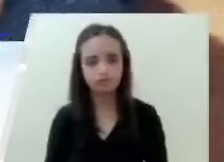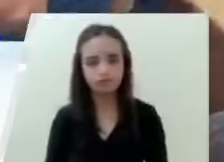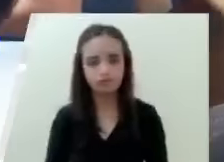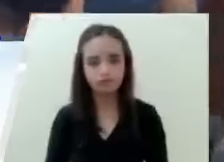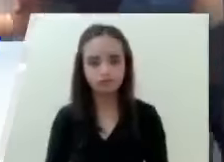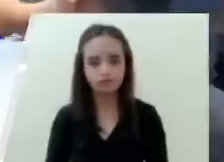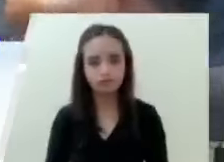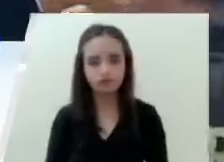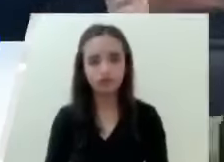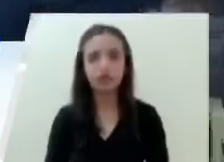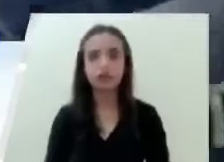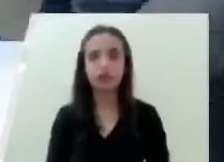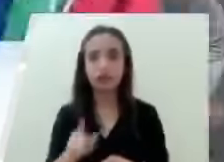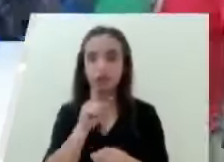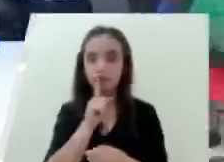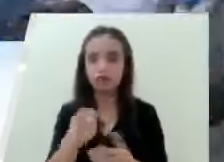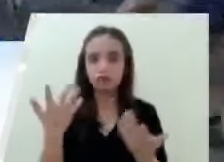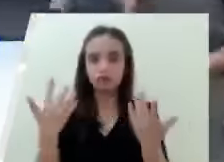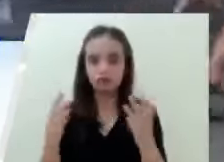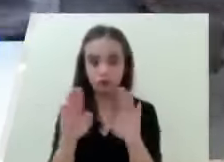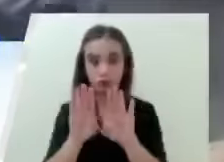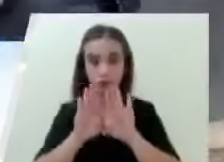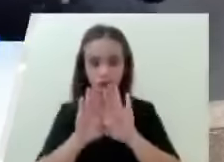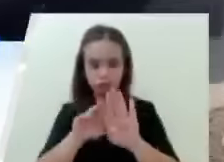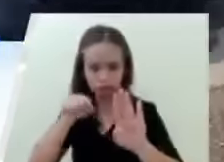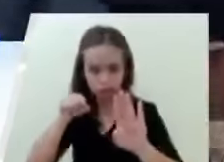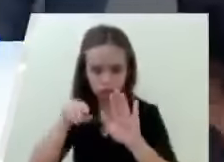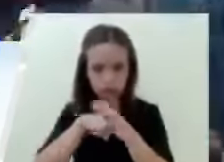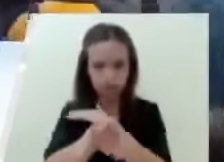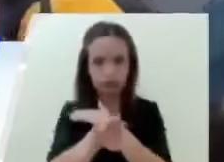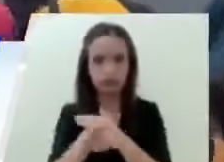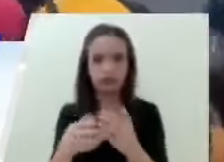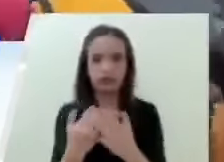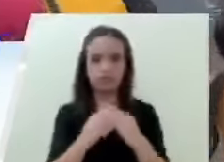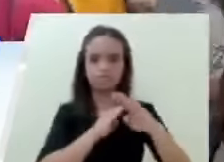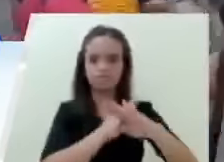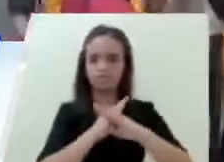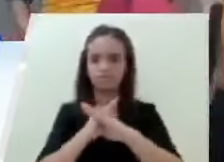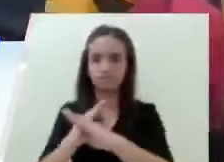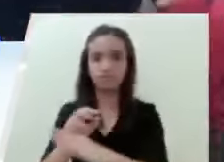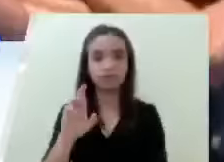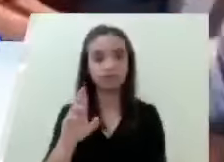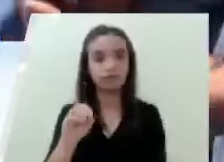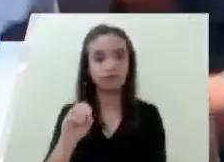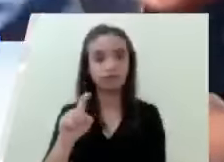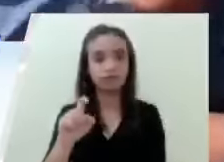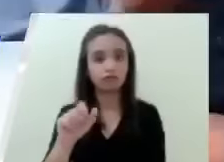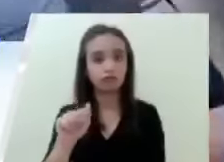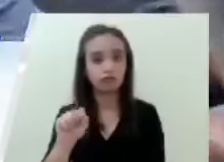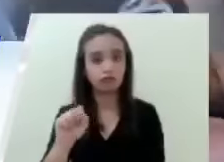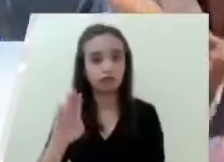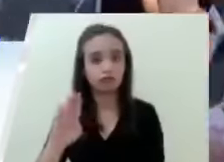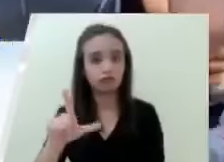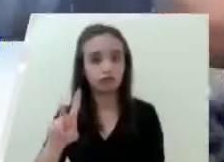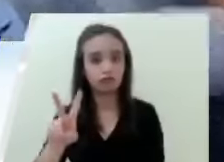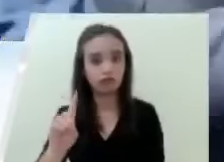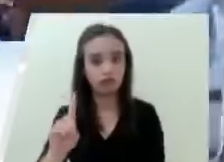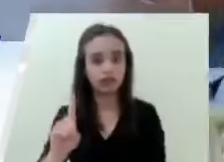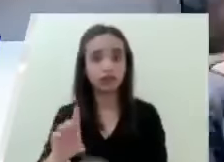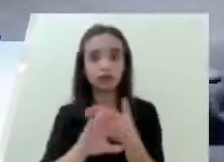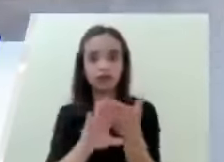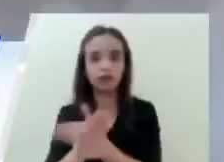Nakalusot man sa unang barikada, tuluyang naharang ang mga rallyista sa Rojas Boulevard bago marating ang target na US Embassy.